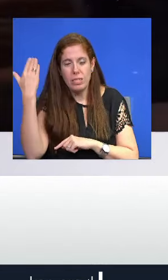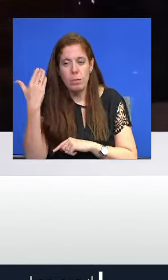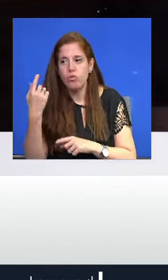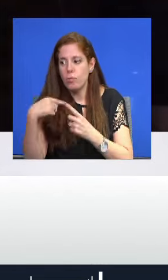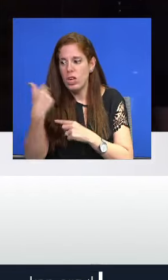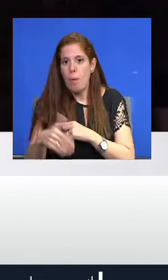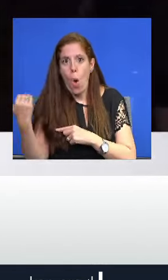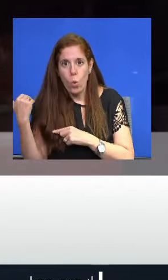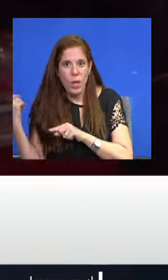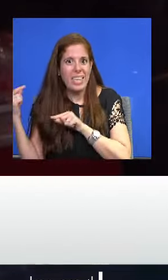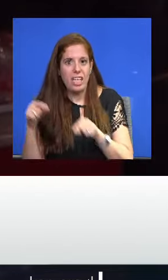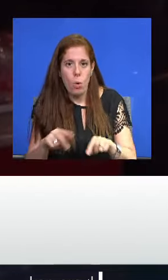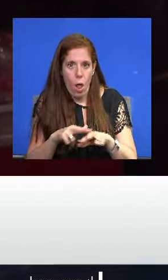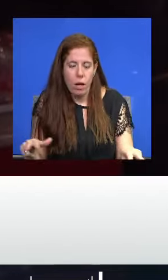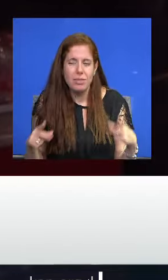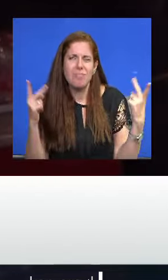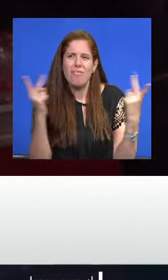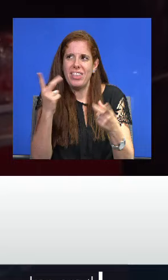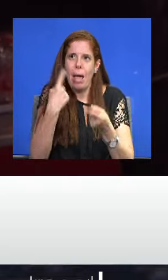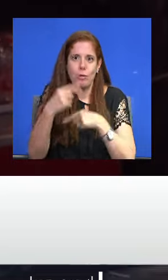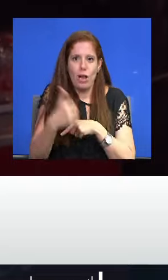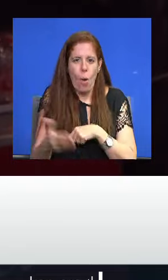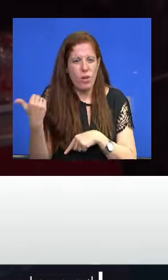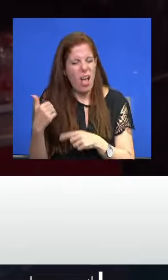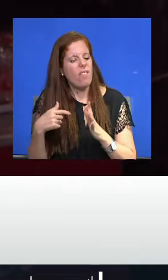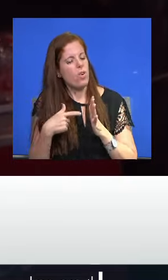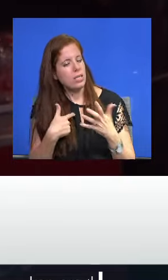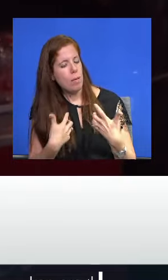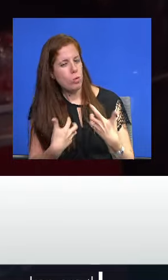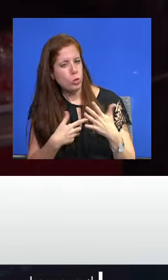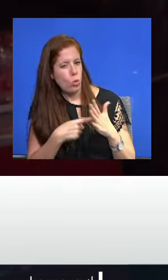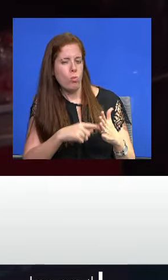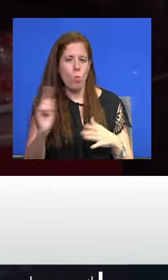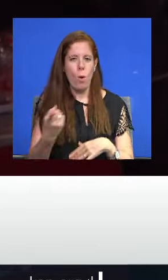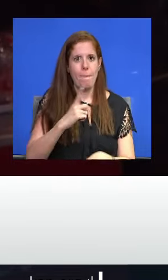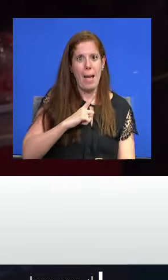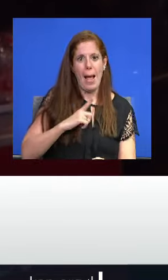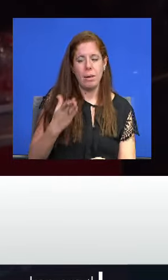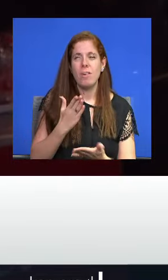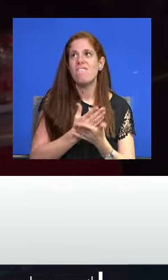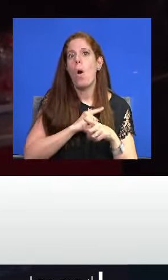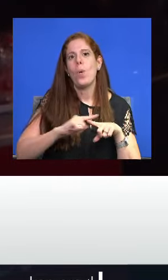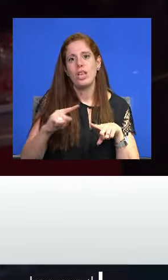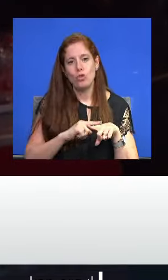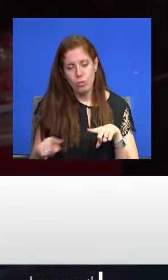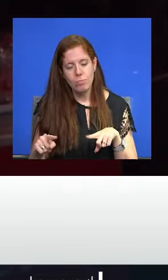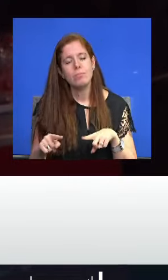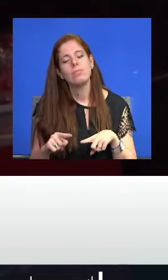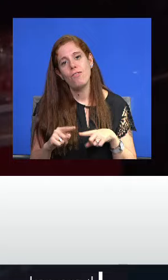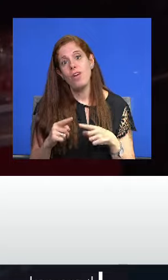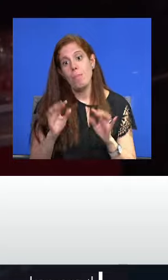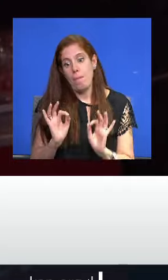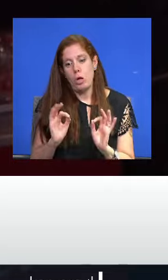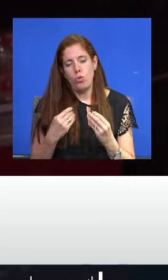בשנה האחרונה, הוא הולך לעשות כאן שואו שכולם כאן מחכים לו כבר חודשים, וזה תכף ממש